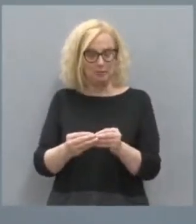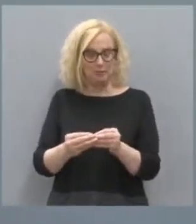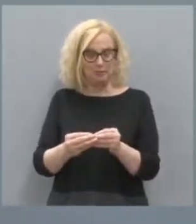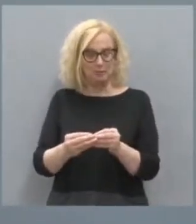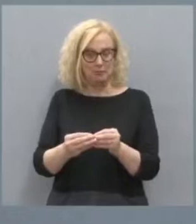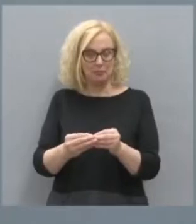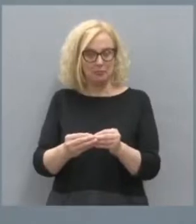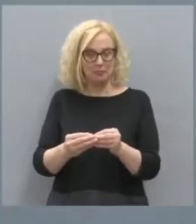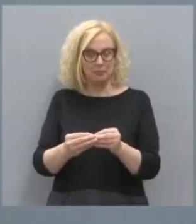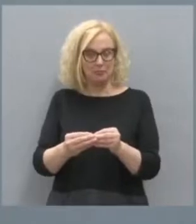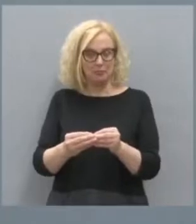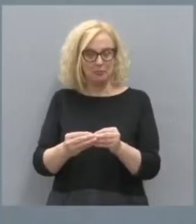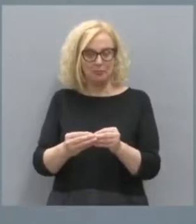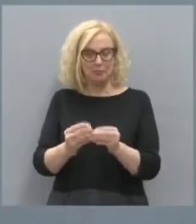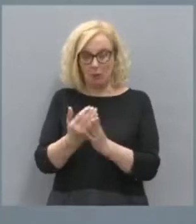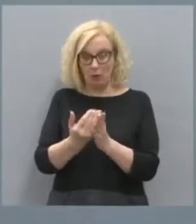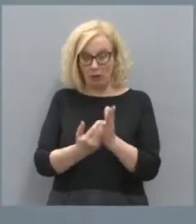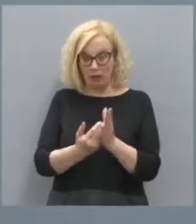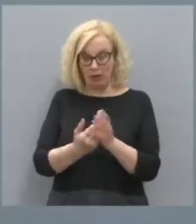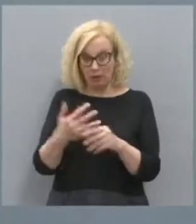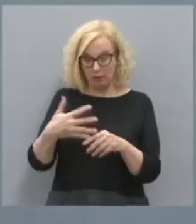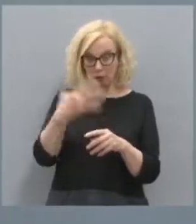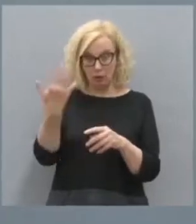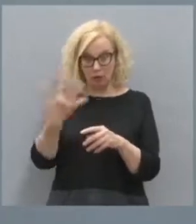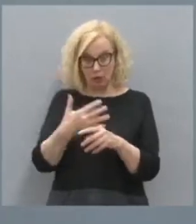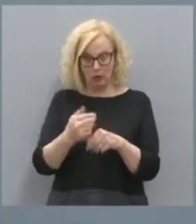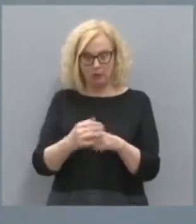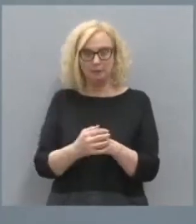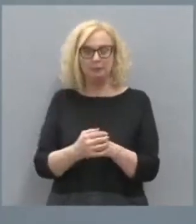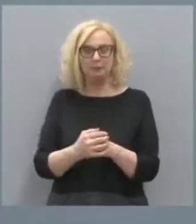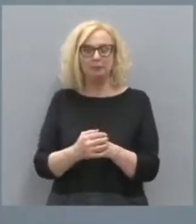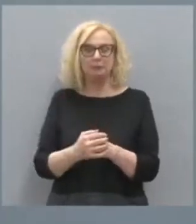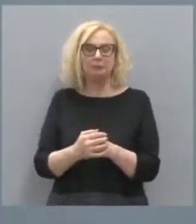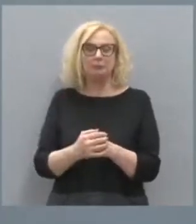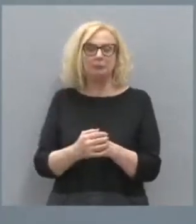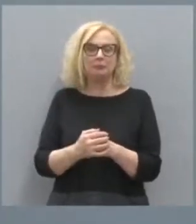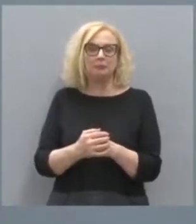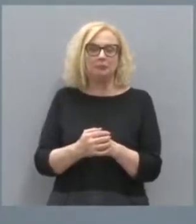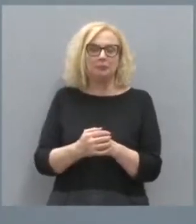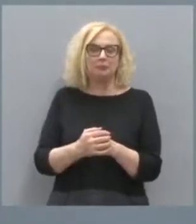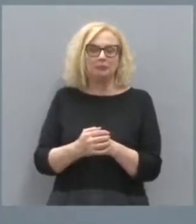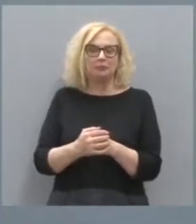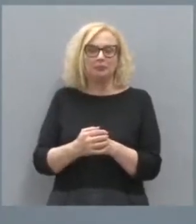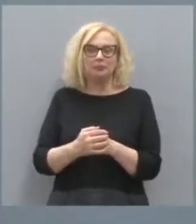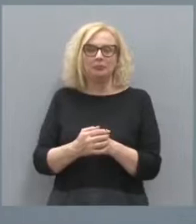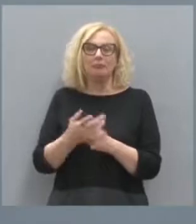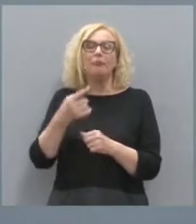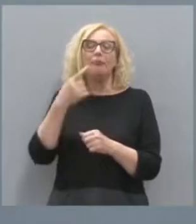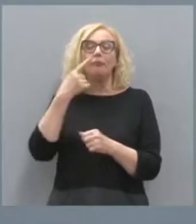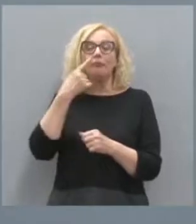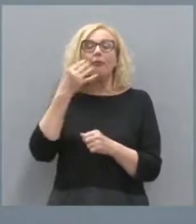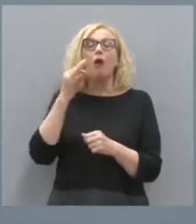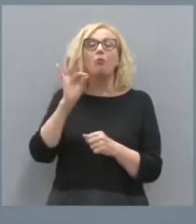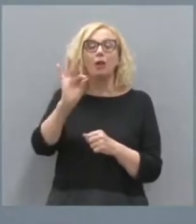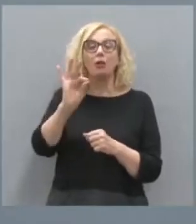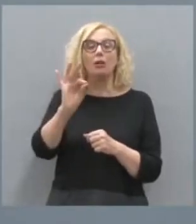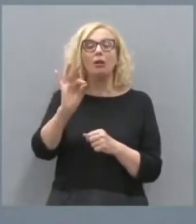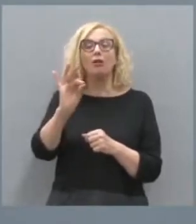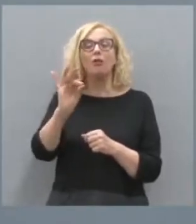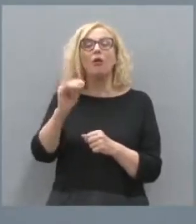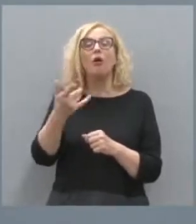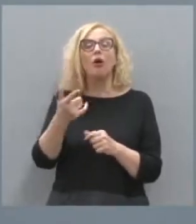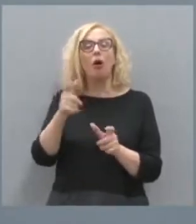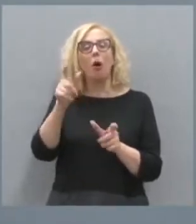questo questo percorso che puntano ripeto a mettere in sicurezza